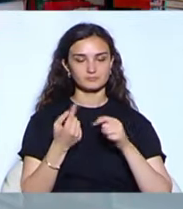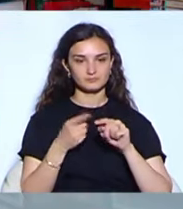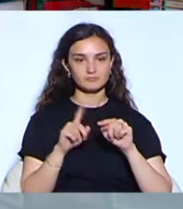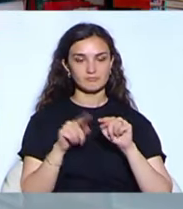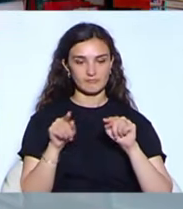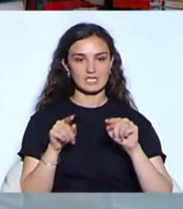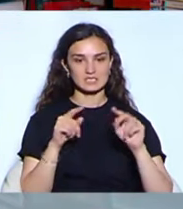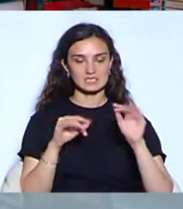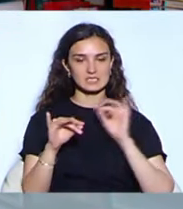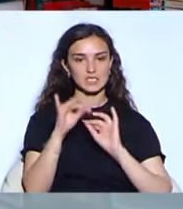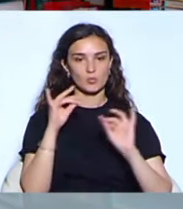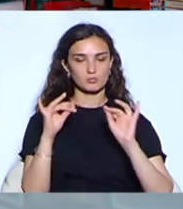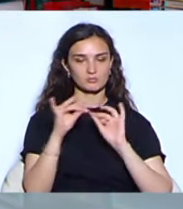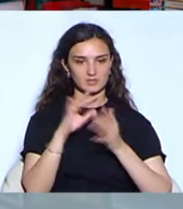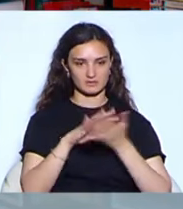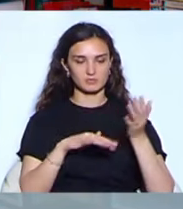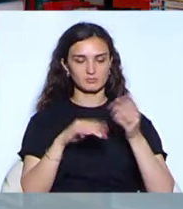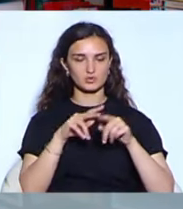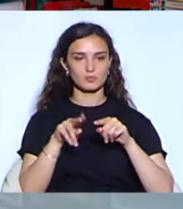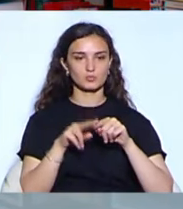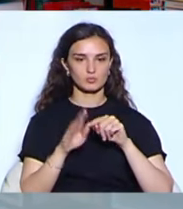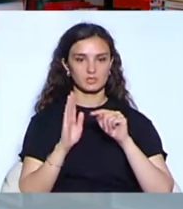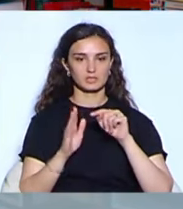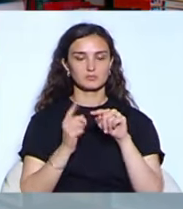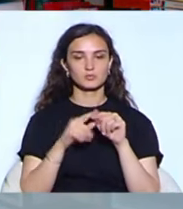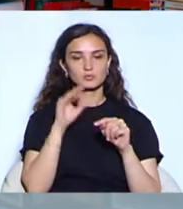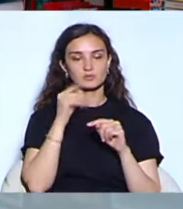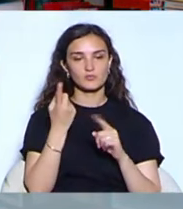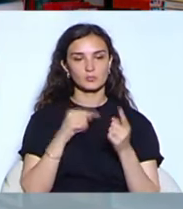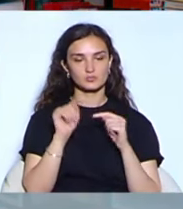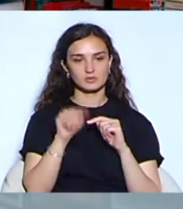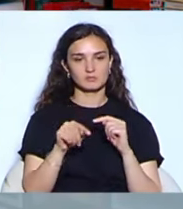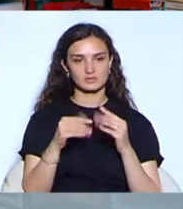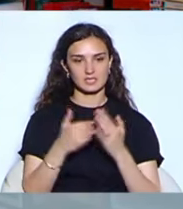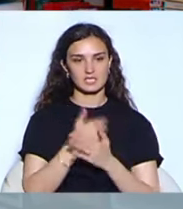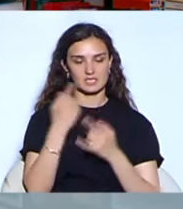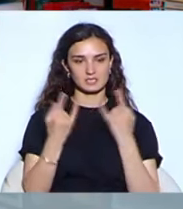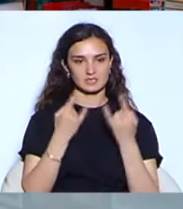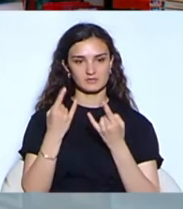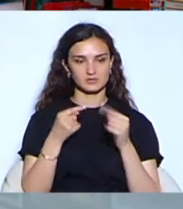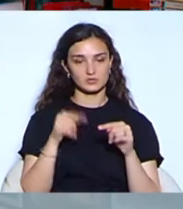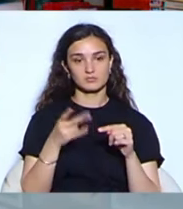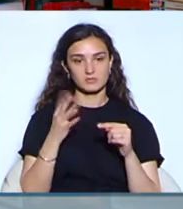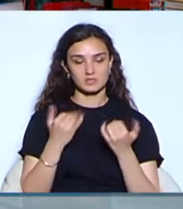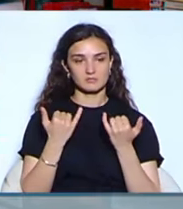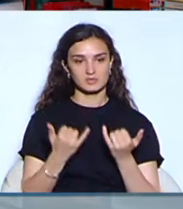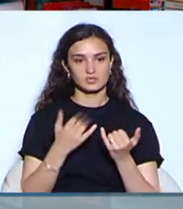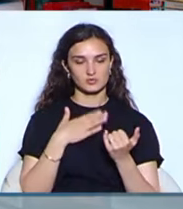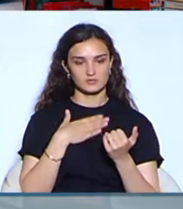კონსილიუმის ტიპის საუბრებს გავაგრძელებთ შემოდგომაზეც, როდესაც დავბრუნდებით ახალ სატელევიზიო ეთერში. თუმცა დღეს